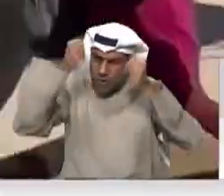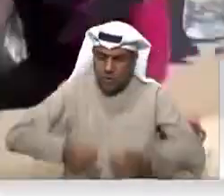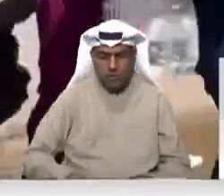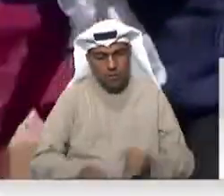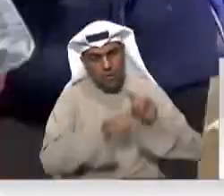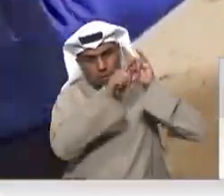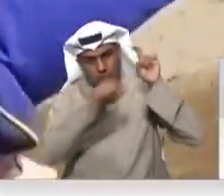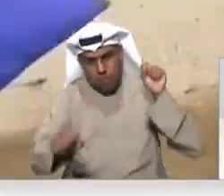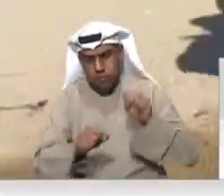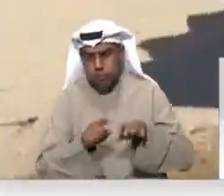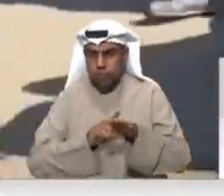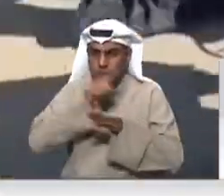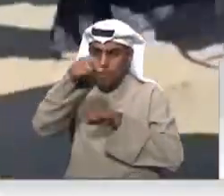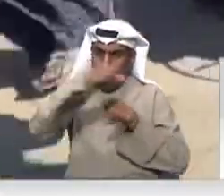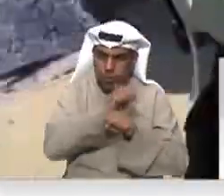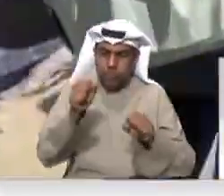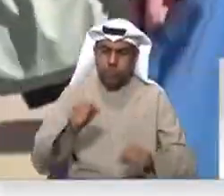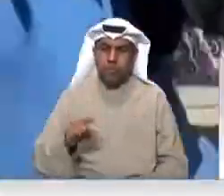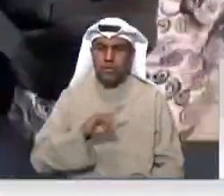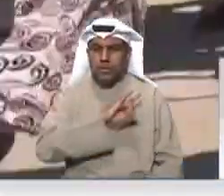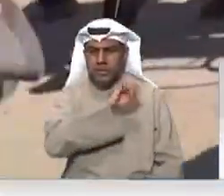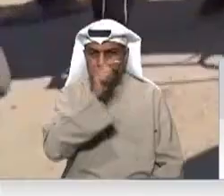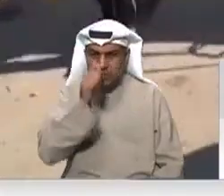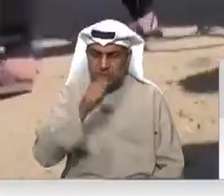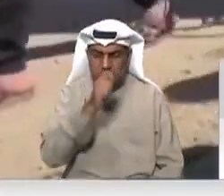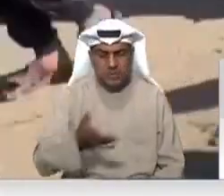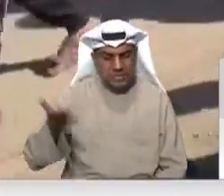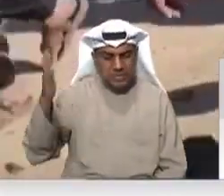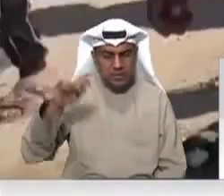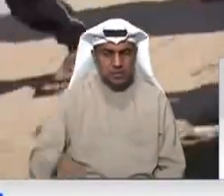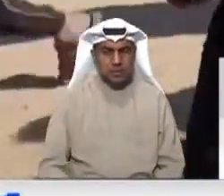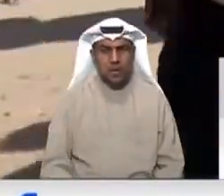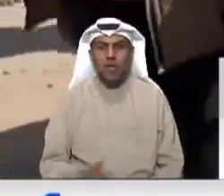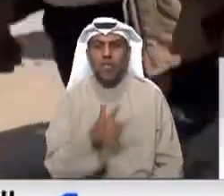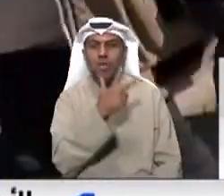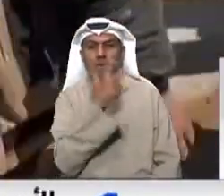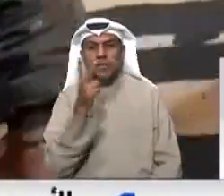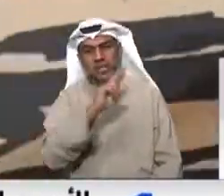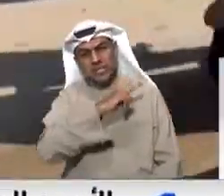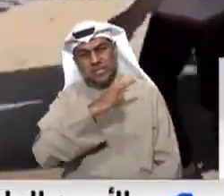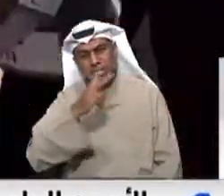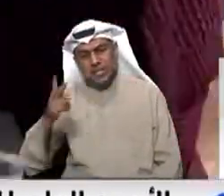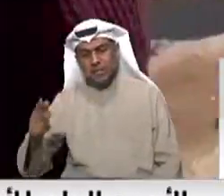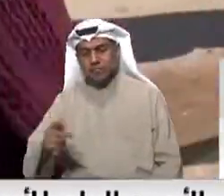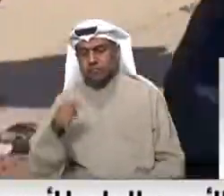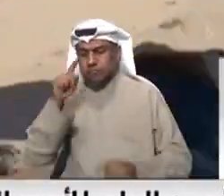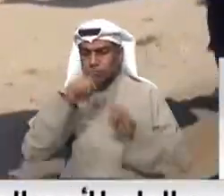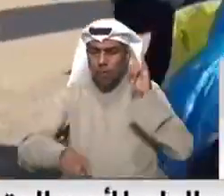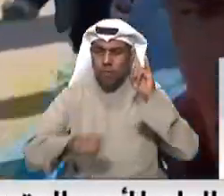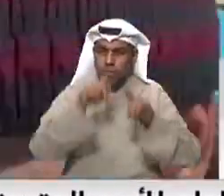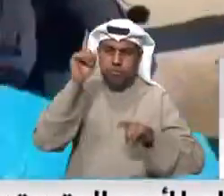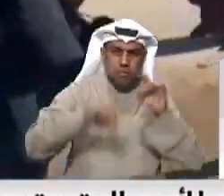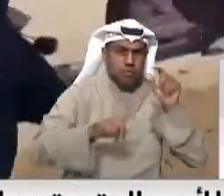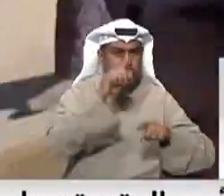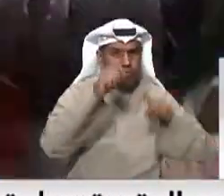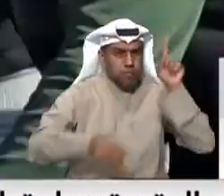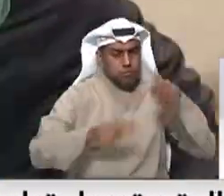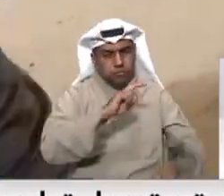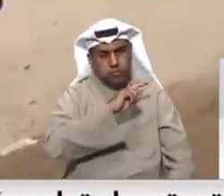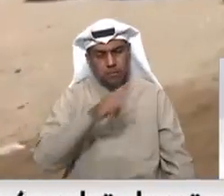واعلنت وزاره الصحه في غزه ارتكاب الاحتلال 18 مجزره راح ضحيتها 100